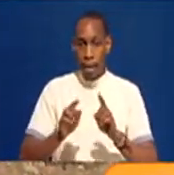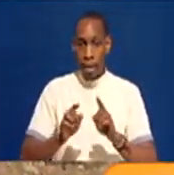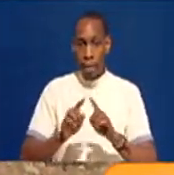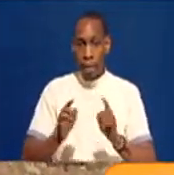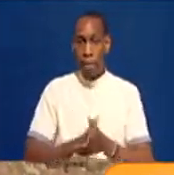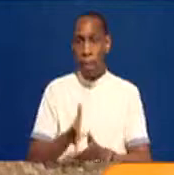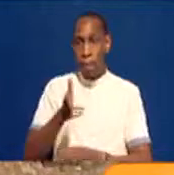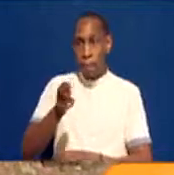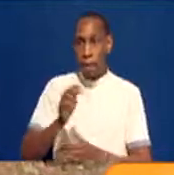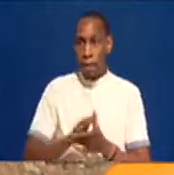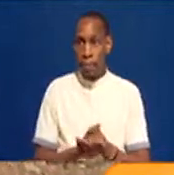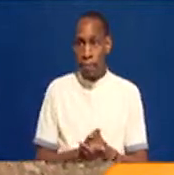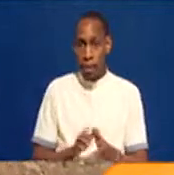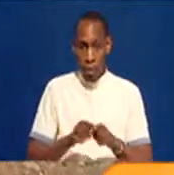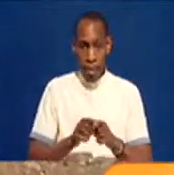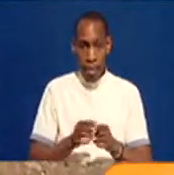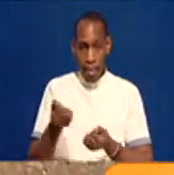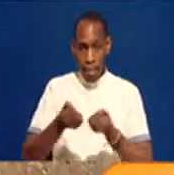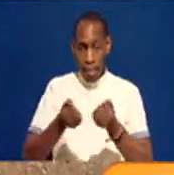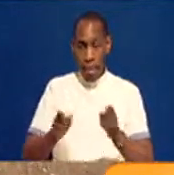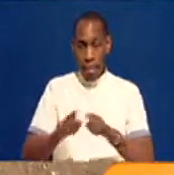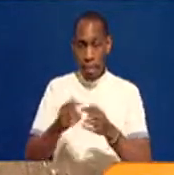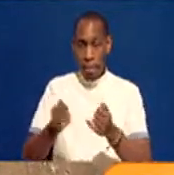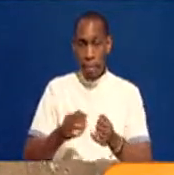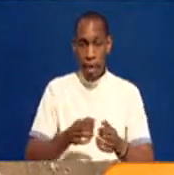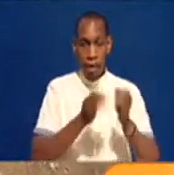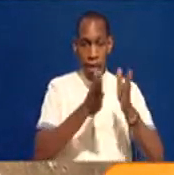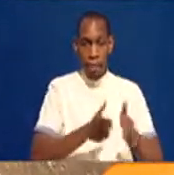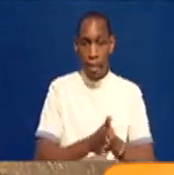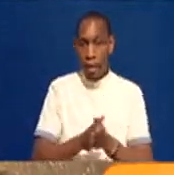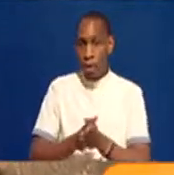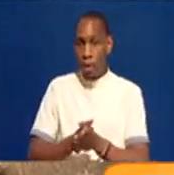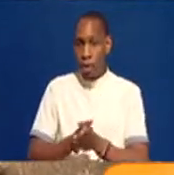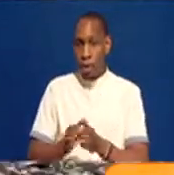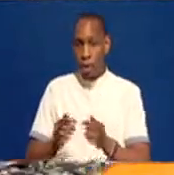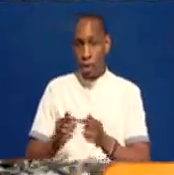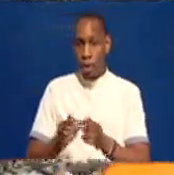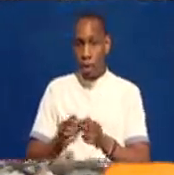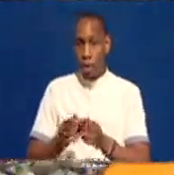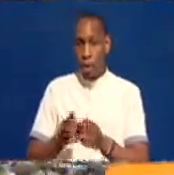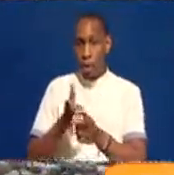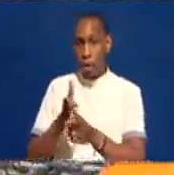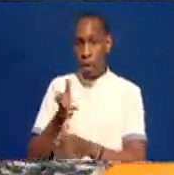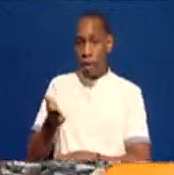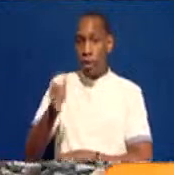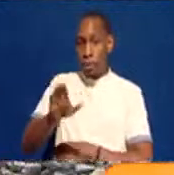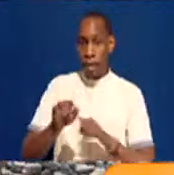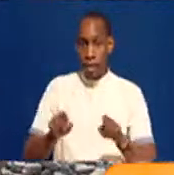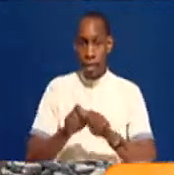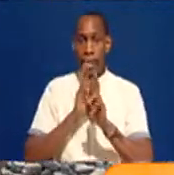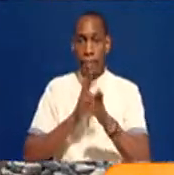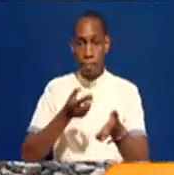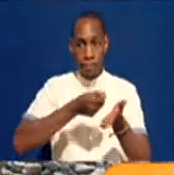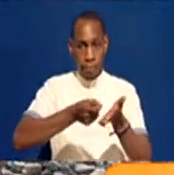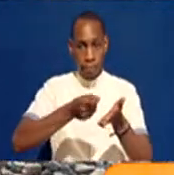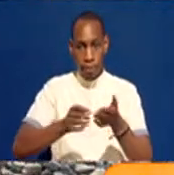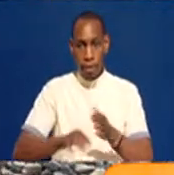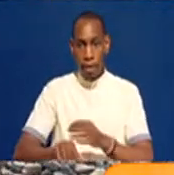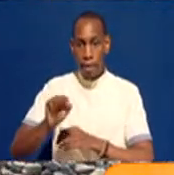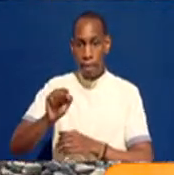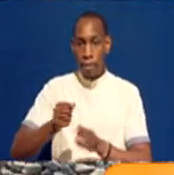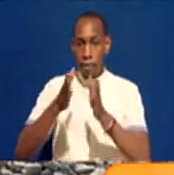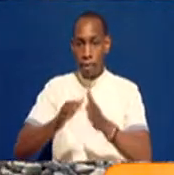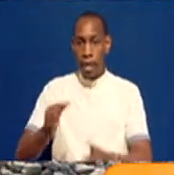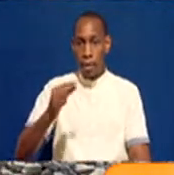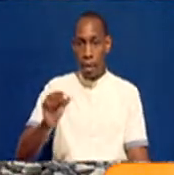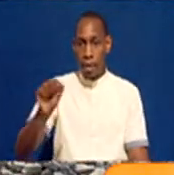risasi ilipigwa kutoka kwenye gari hilo, ndiposa nao wakakabiliana kirisasi. Aidha, taarifa zilizoandikwa na maafisa watano wa